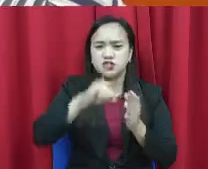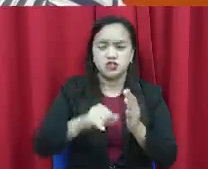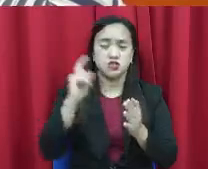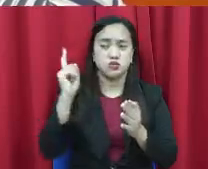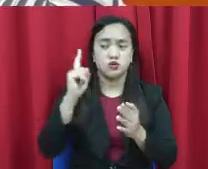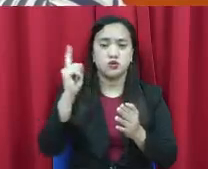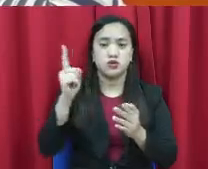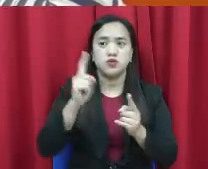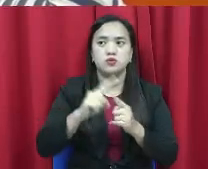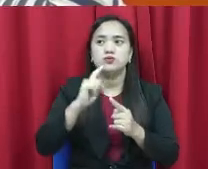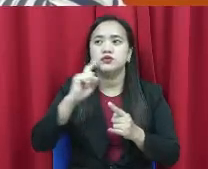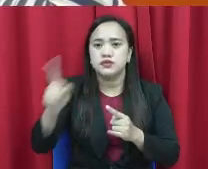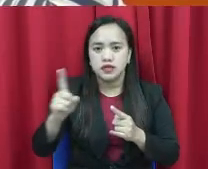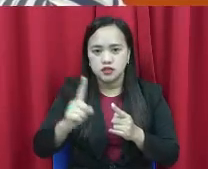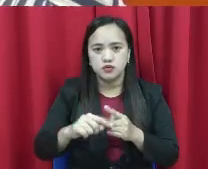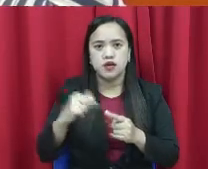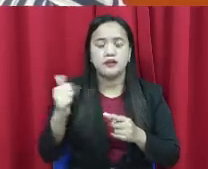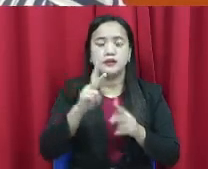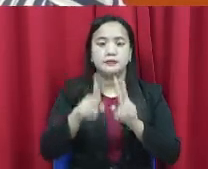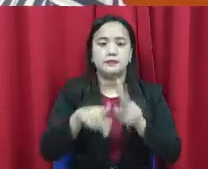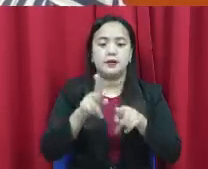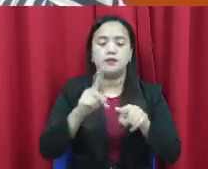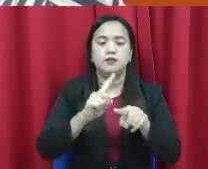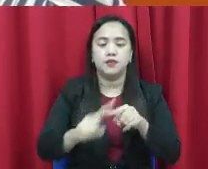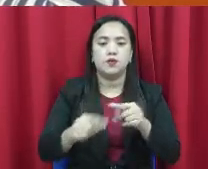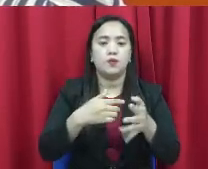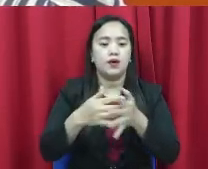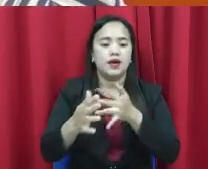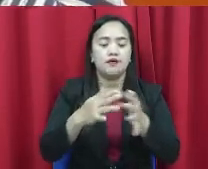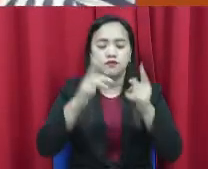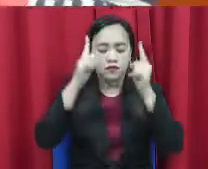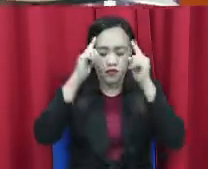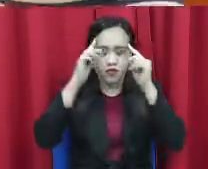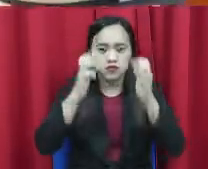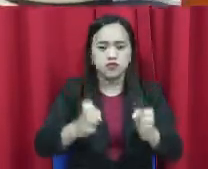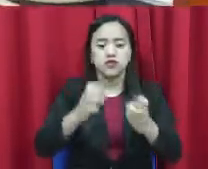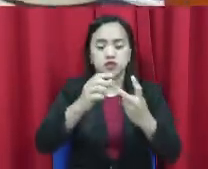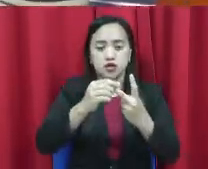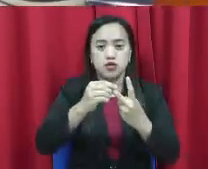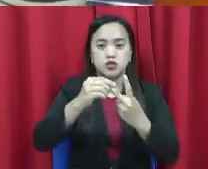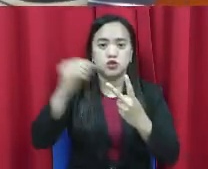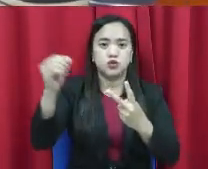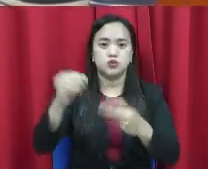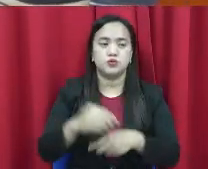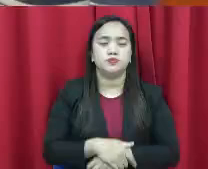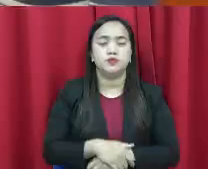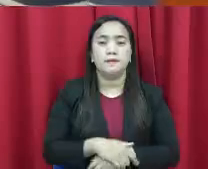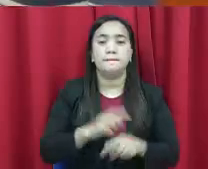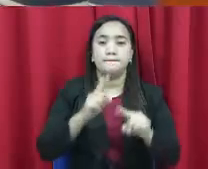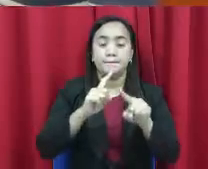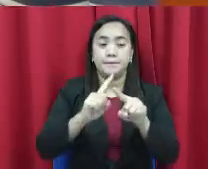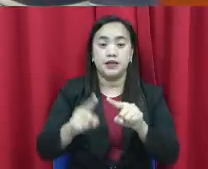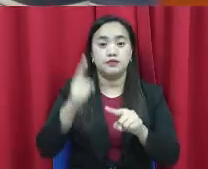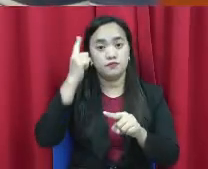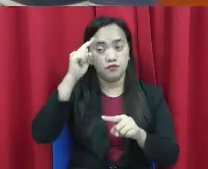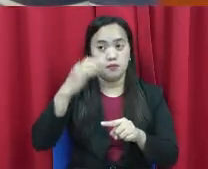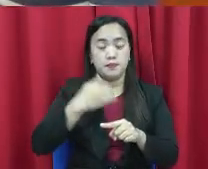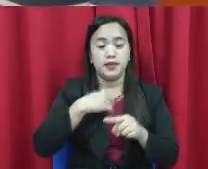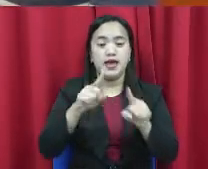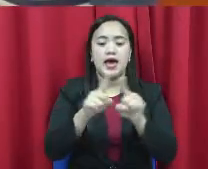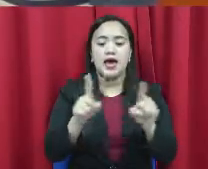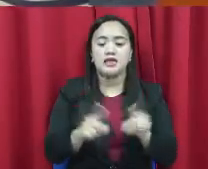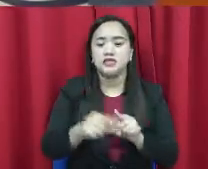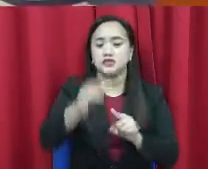Diyos na kahit ano pa man ang maging desisyon ninyo ano pa man ang pipiliin ninyo pero ako